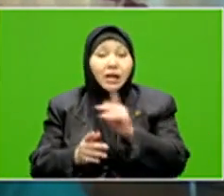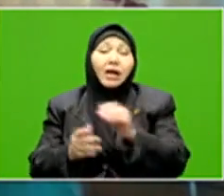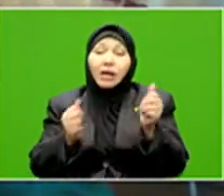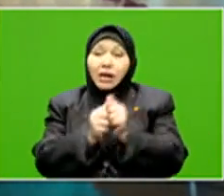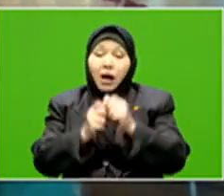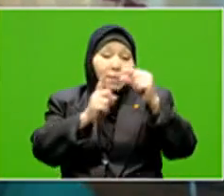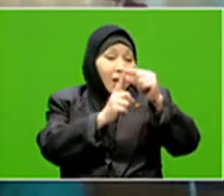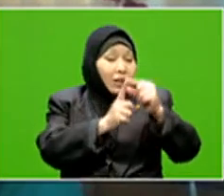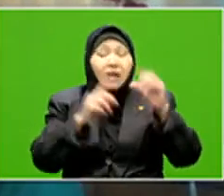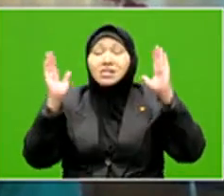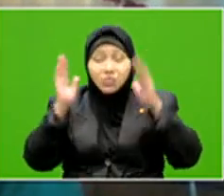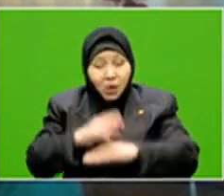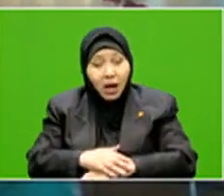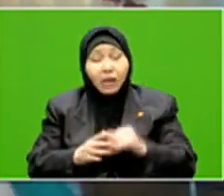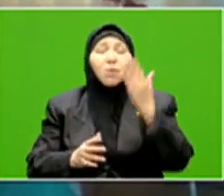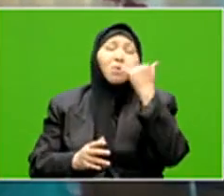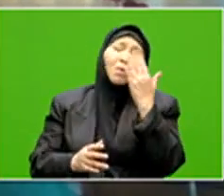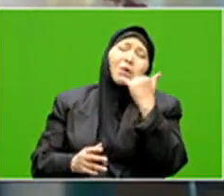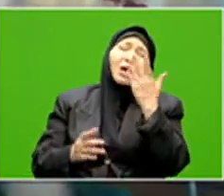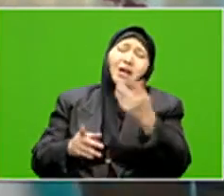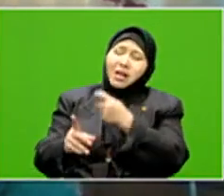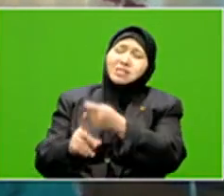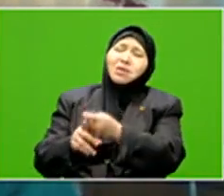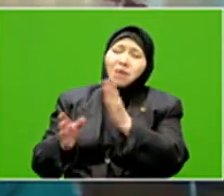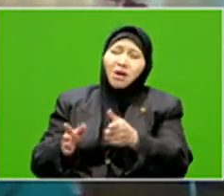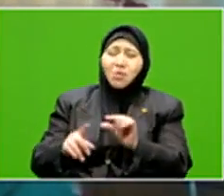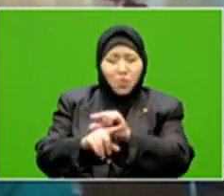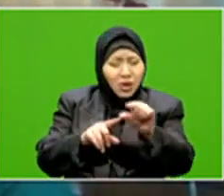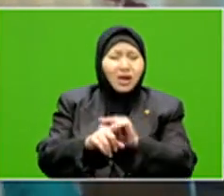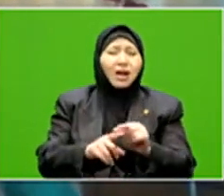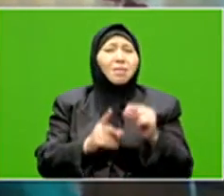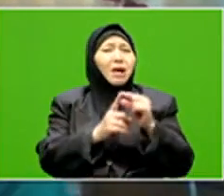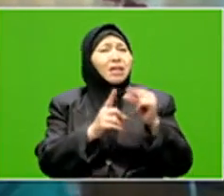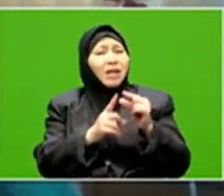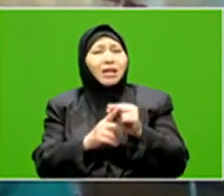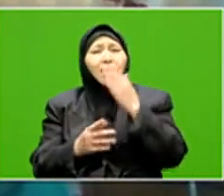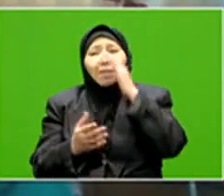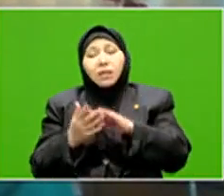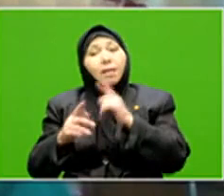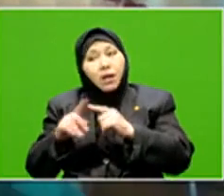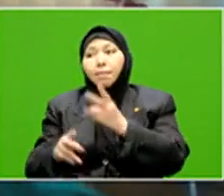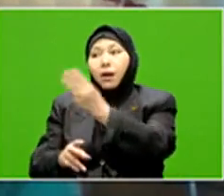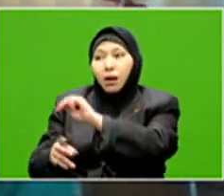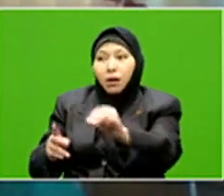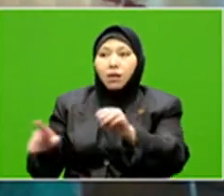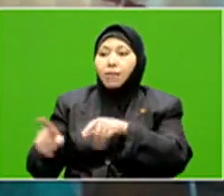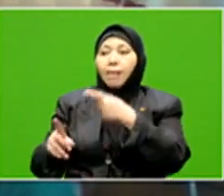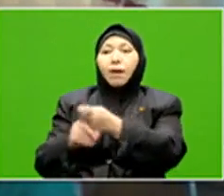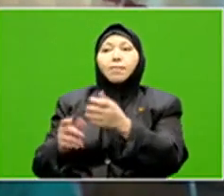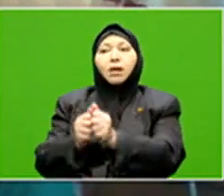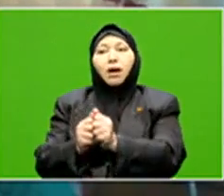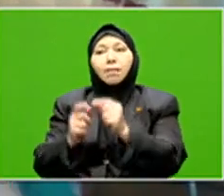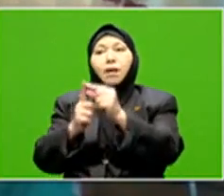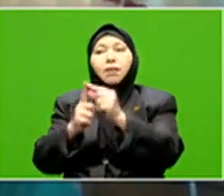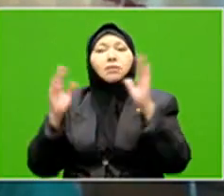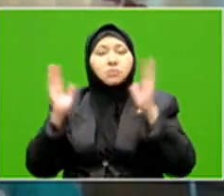kalimat salat. Kenapa nak ejek orang pakailah kalimah-kalimah yang buruk? Tapi mereka ejek, mereka sindir dengan lafaz salat.